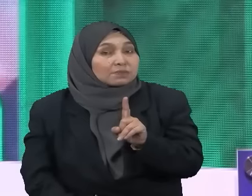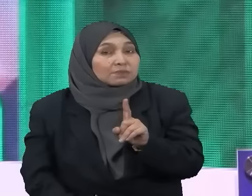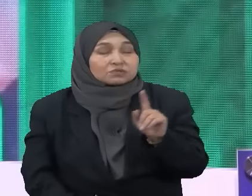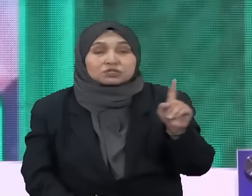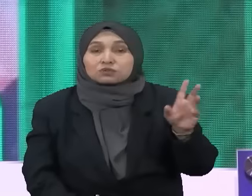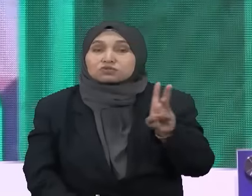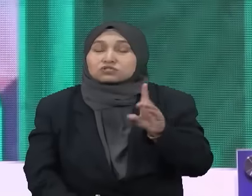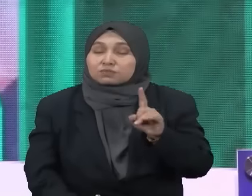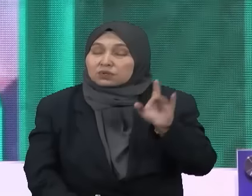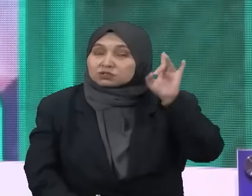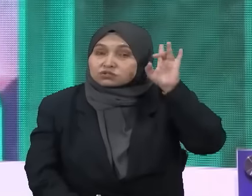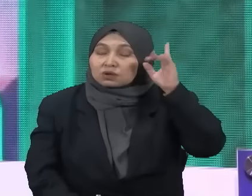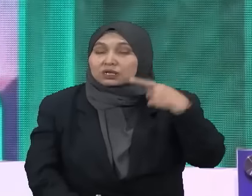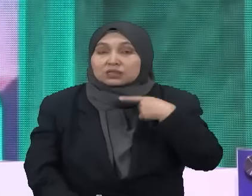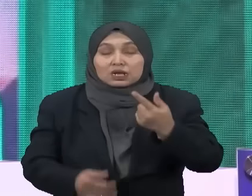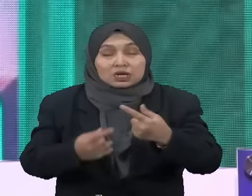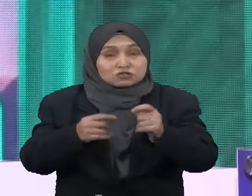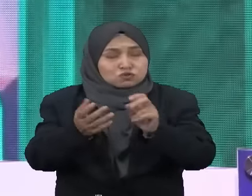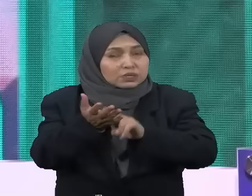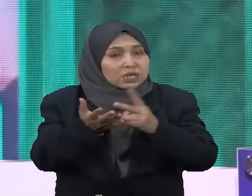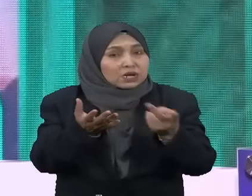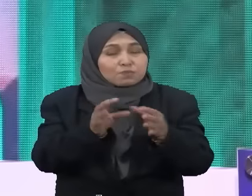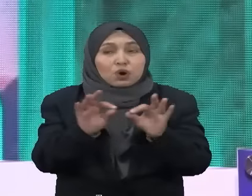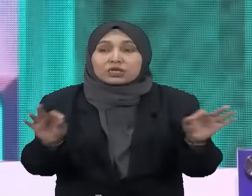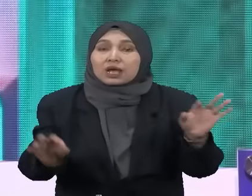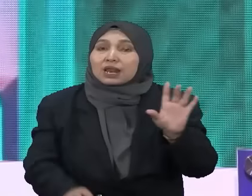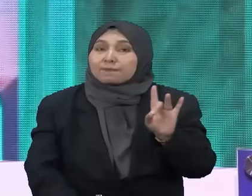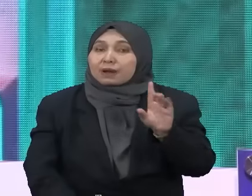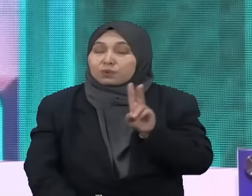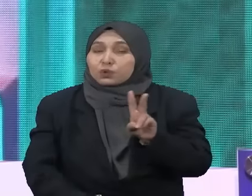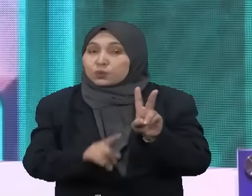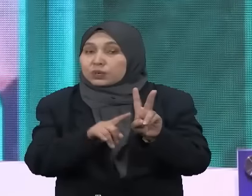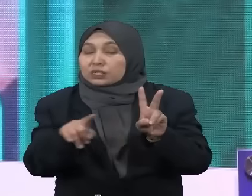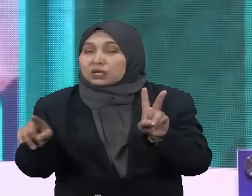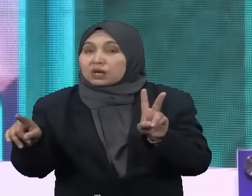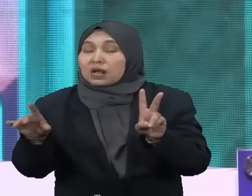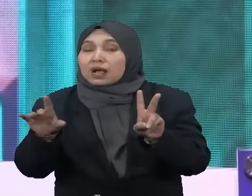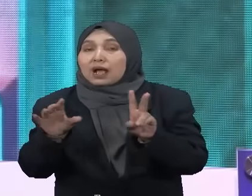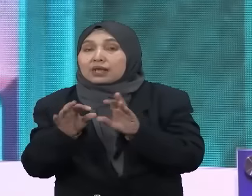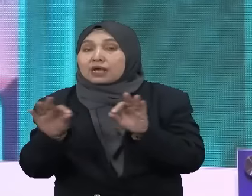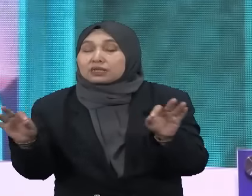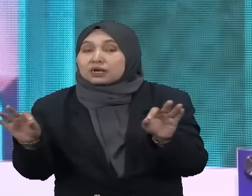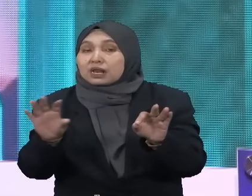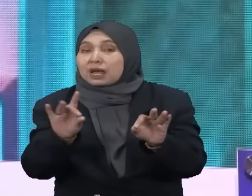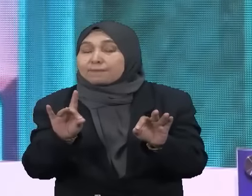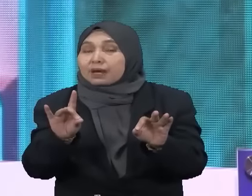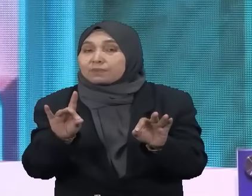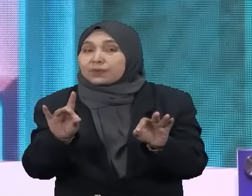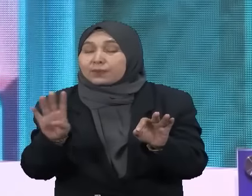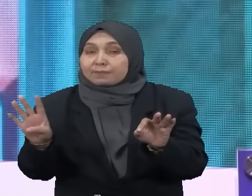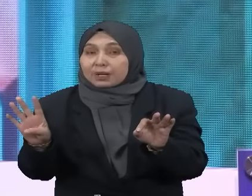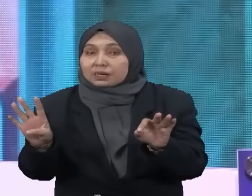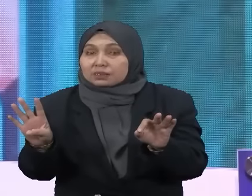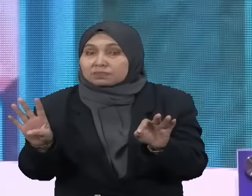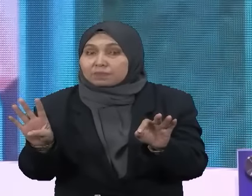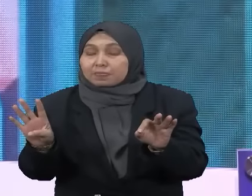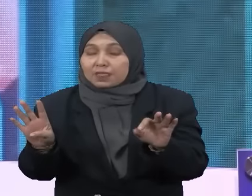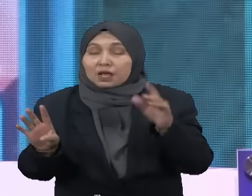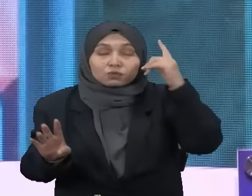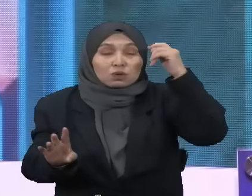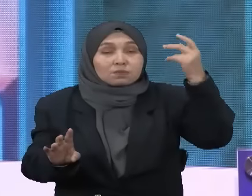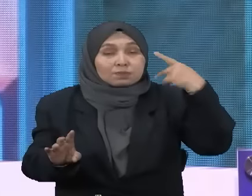161, insyaAllah kita akan cuba untuk mentadabur ayat 82 sehingga ayat yang ke-84. Ya. Tuan-tuan dan